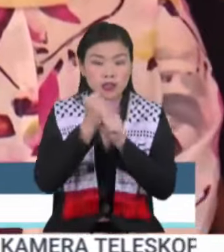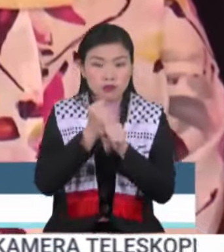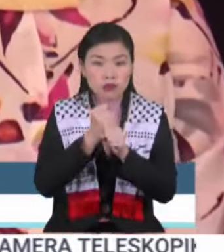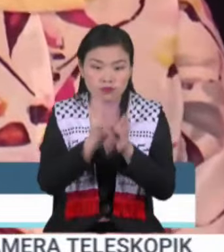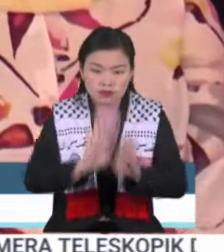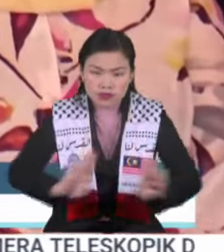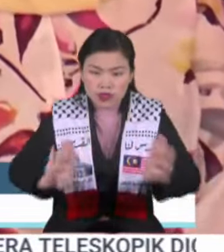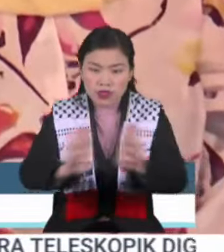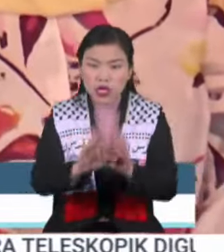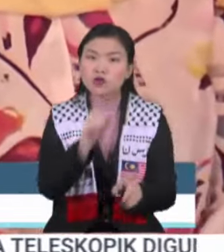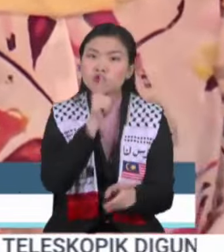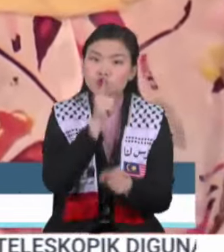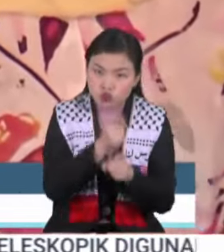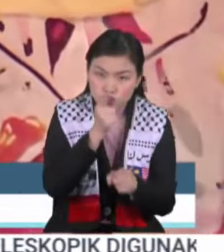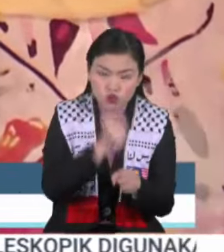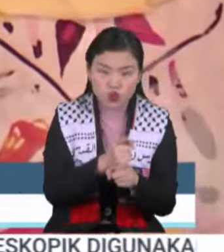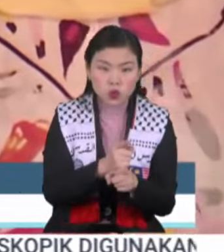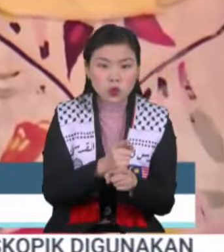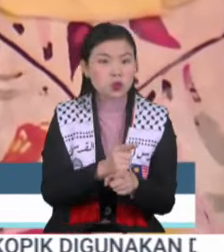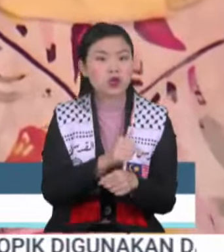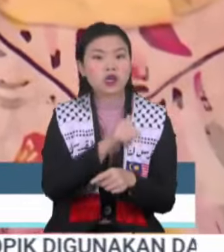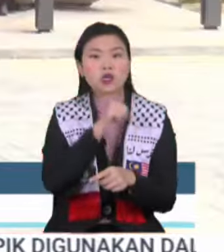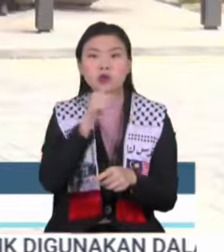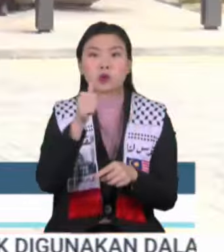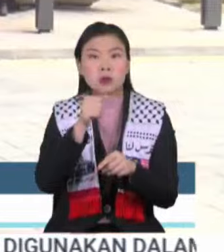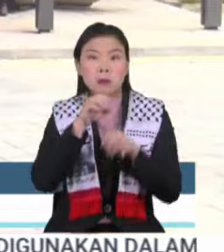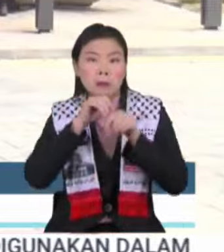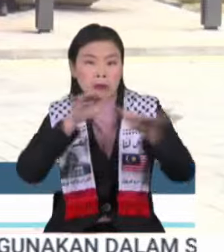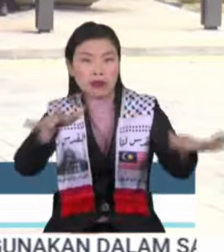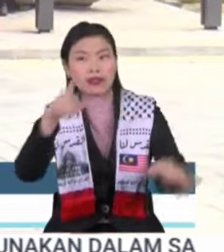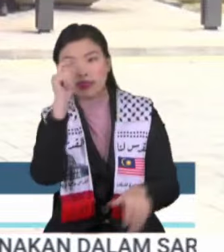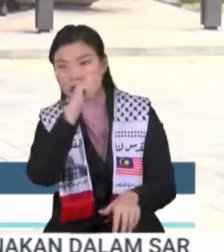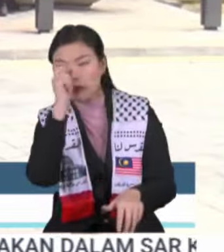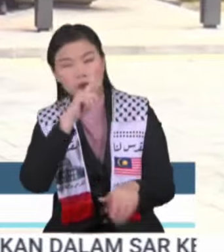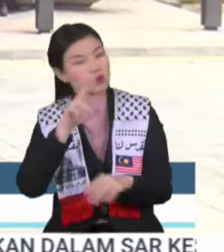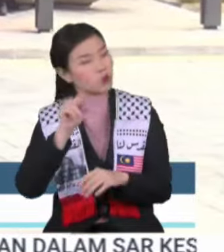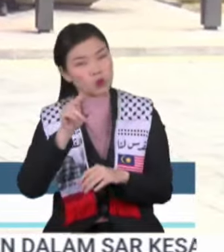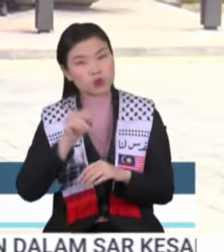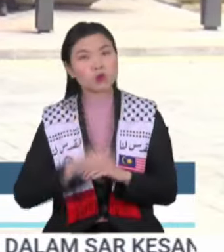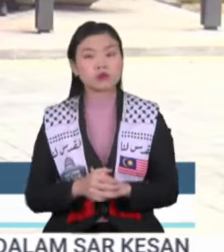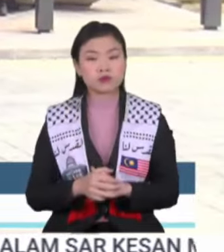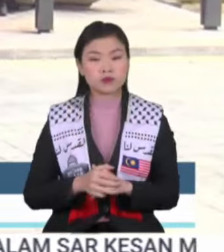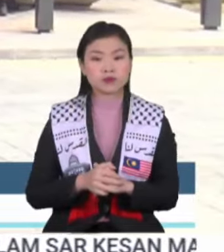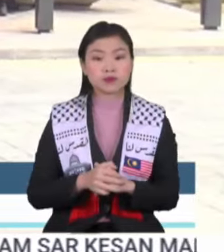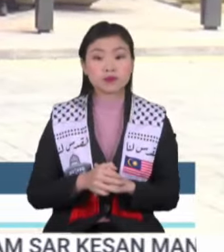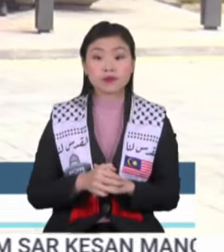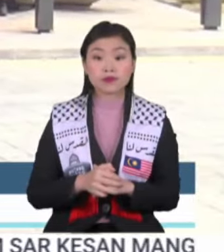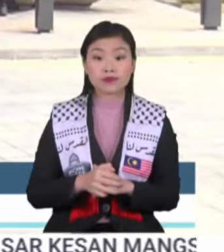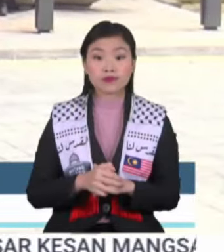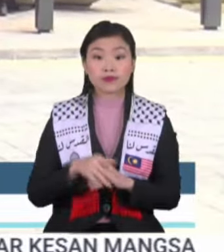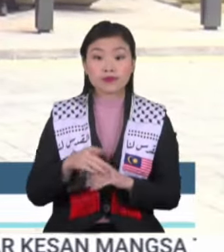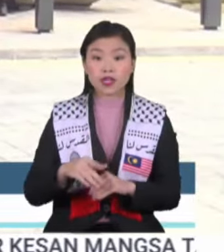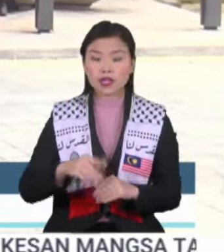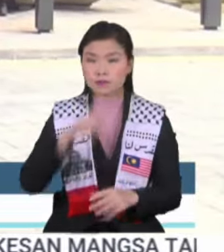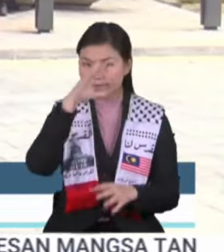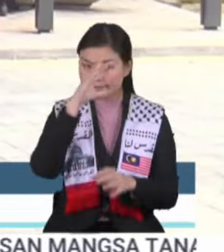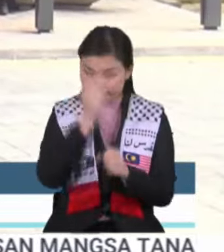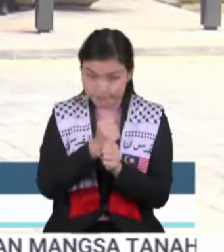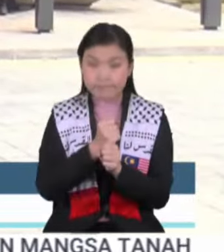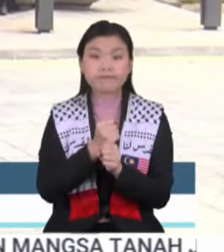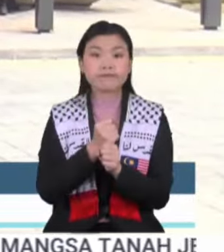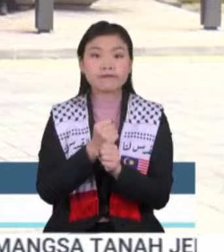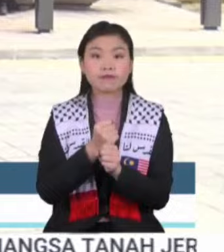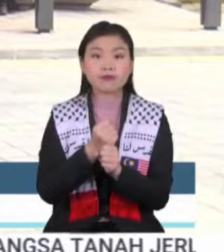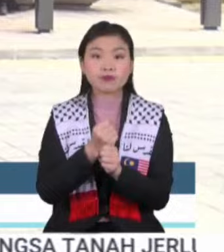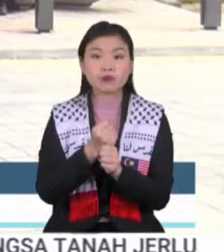berwajib dan elak percaya kepada sebarang spekulasi yang ditularkan. Pada masa yang sama juga, beliau turut meyakinkan